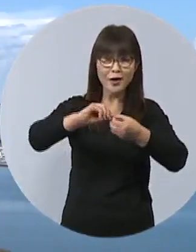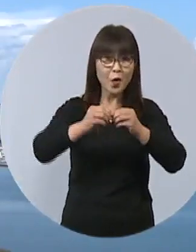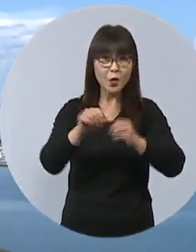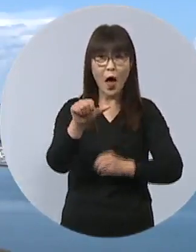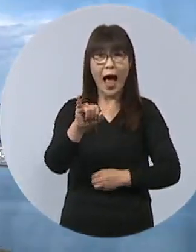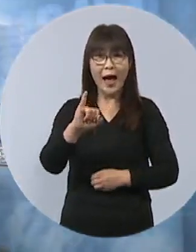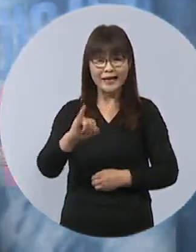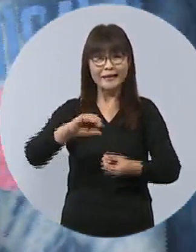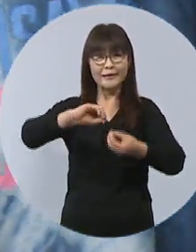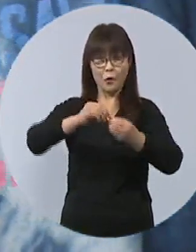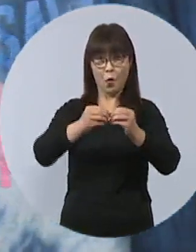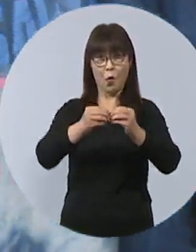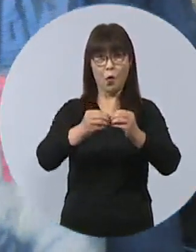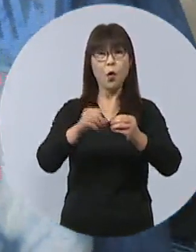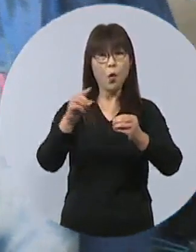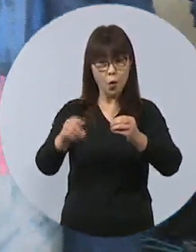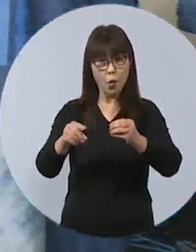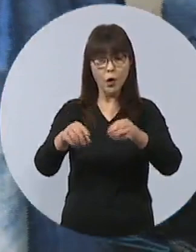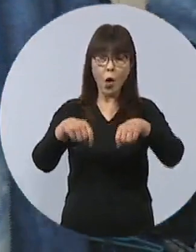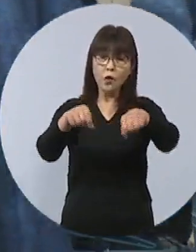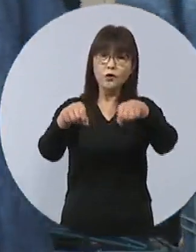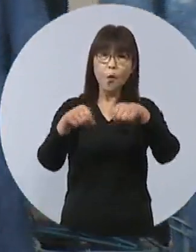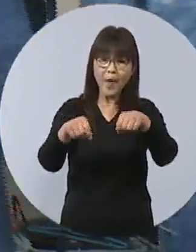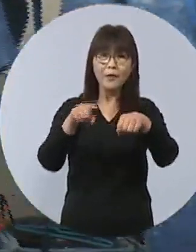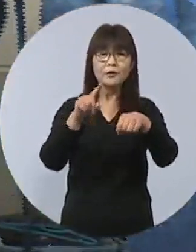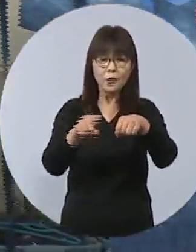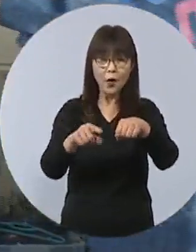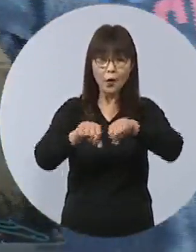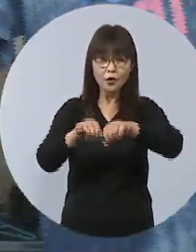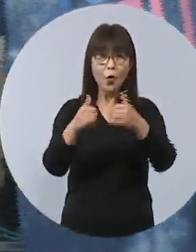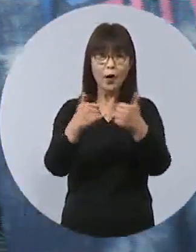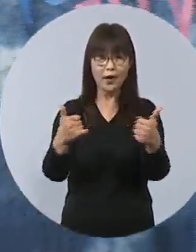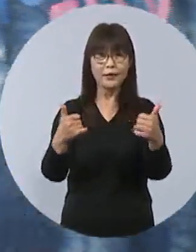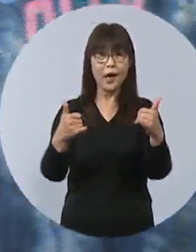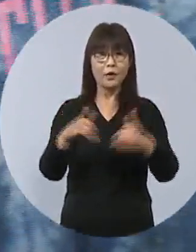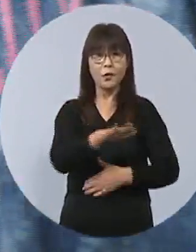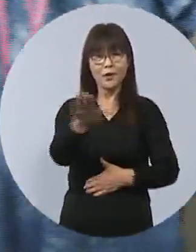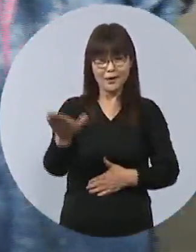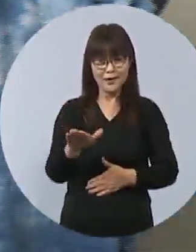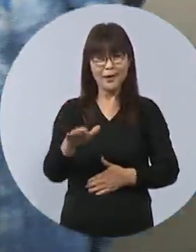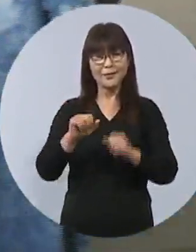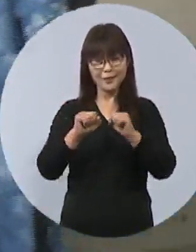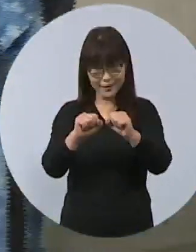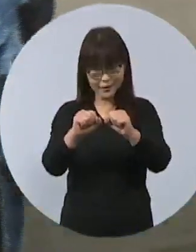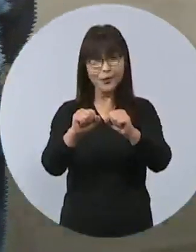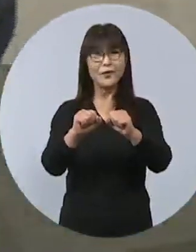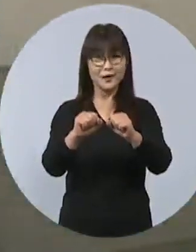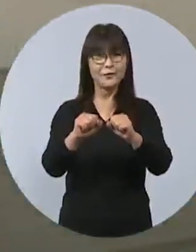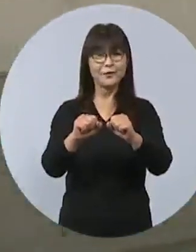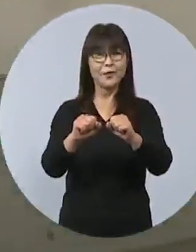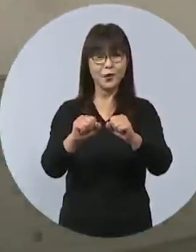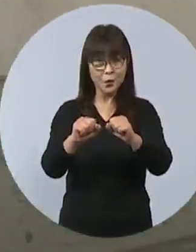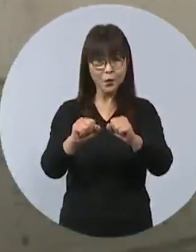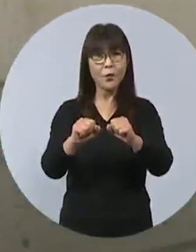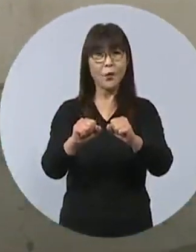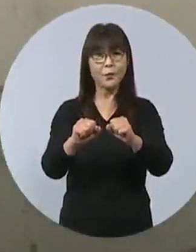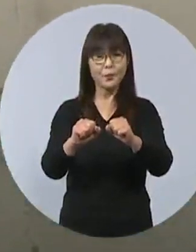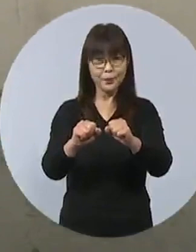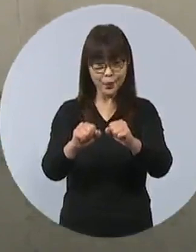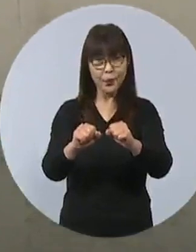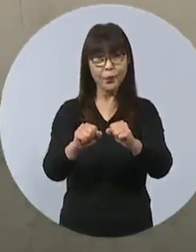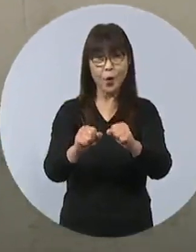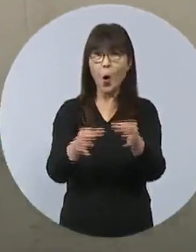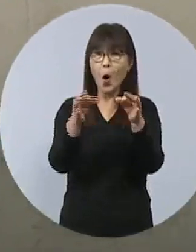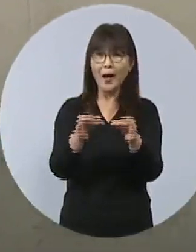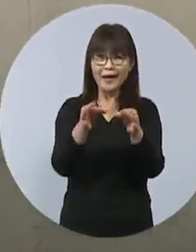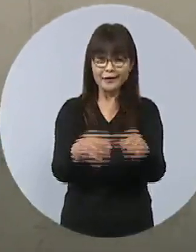色、その藍染めをですね、障害者の方々に行っていただくことで、アパレル商品自体に付加価値を